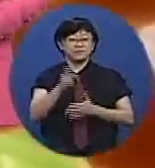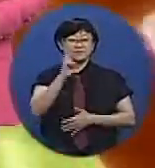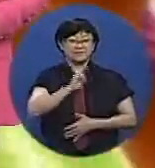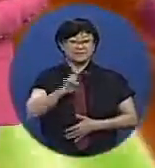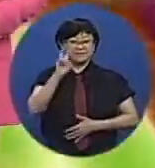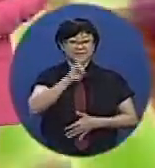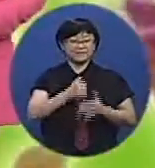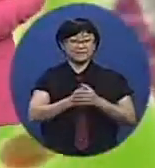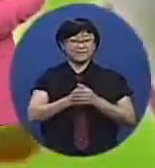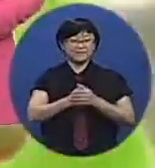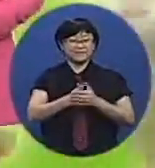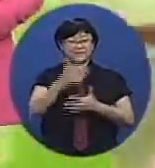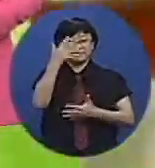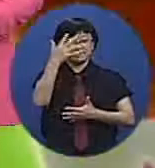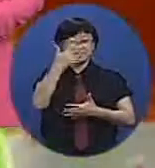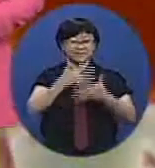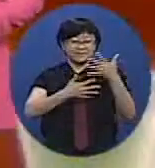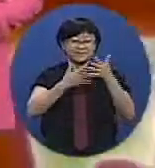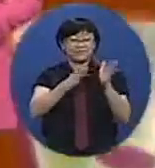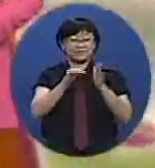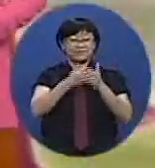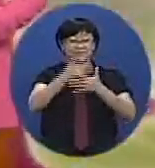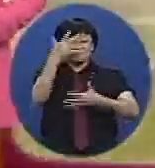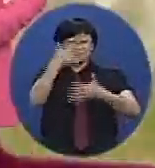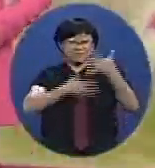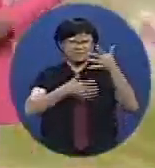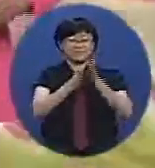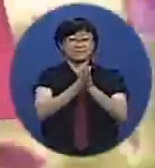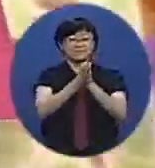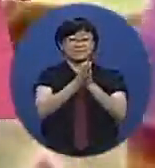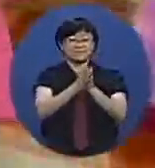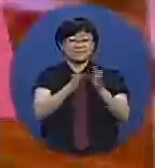이 윈수야 뮤직비디오 준비했습니다. 네. 자, 뮤직 큐! 큐.